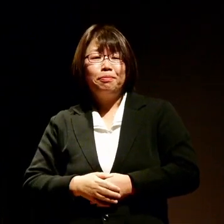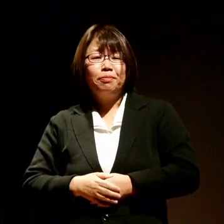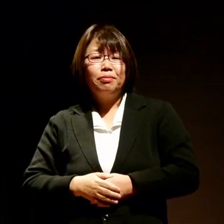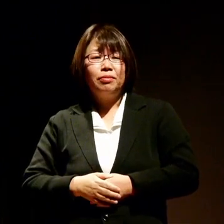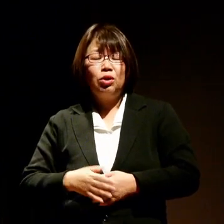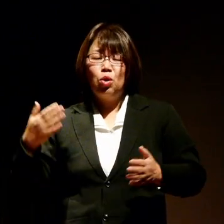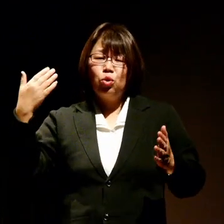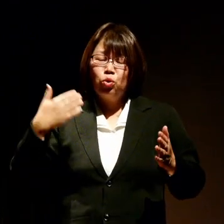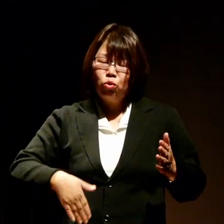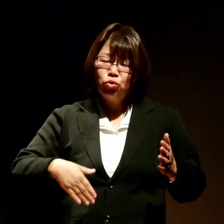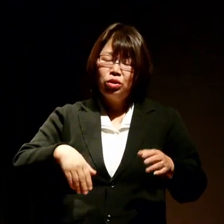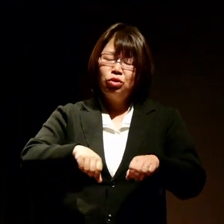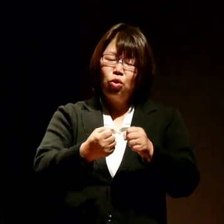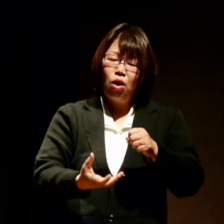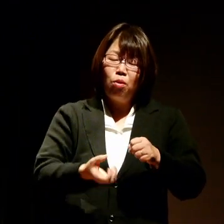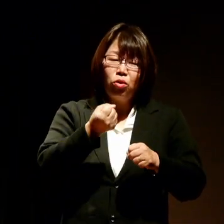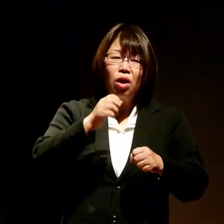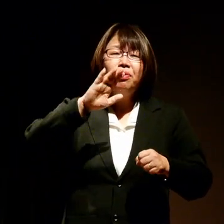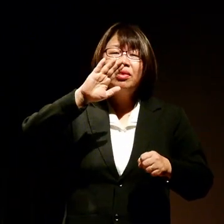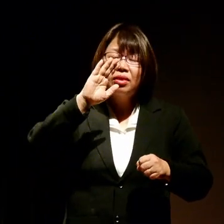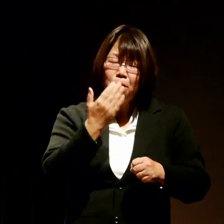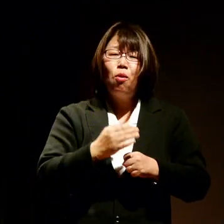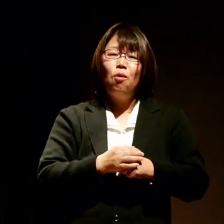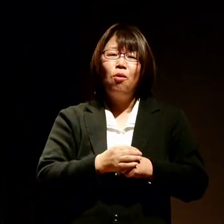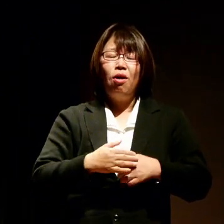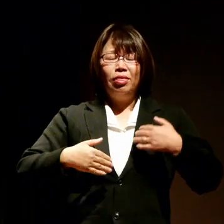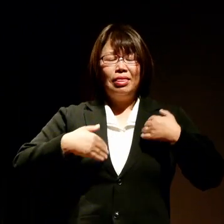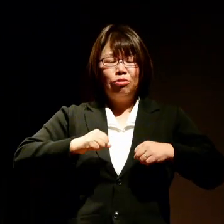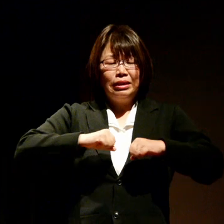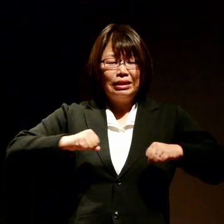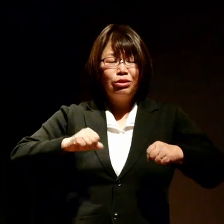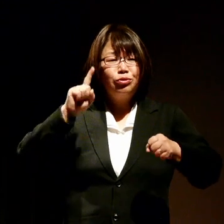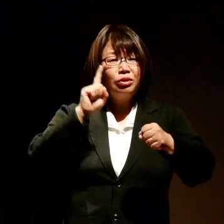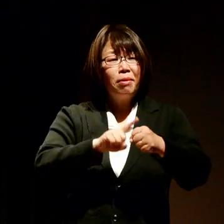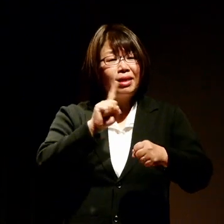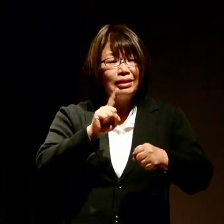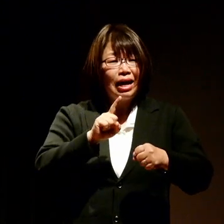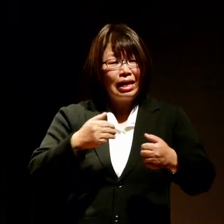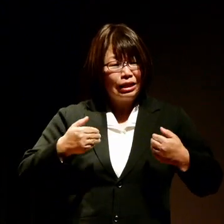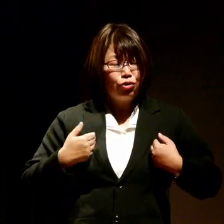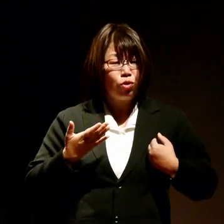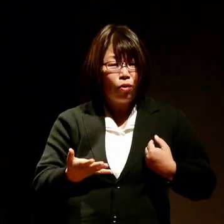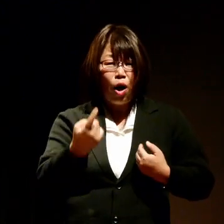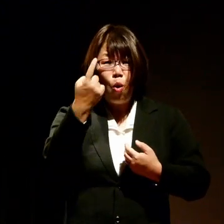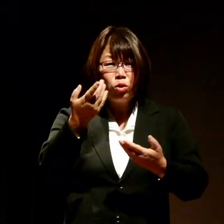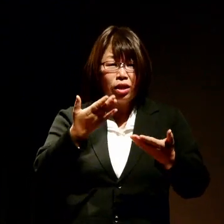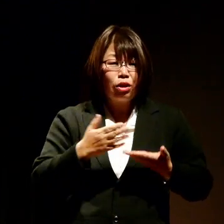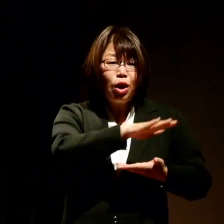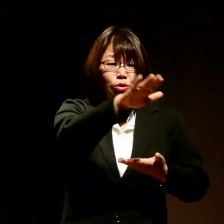中途で障害になって、でもそれでも楽しく生きていくために何が必要なのかを教えてくれる